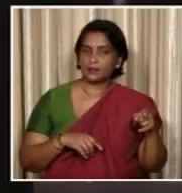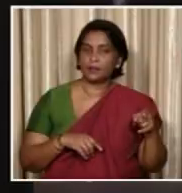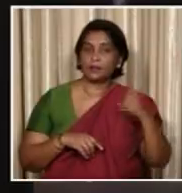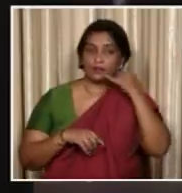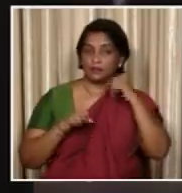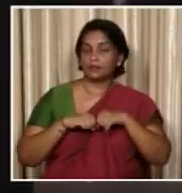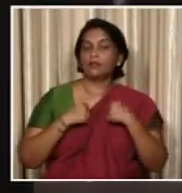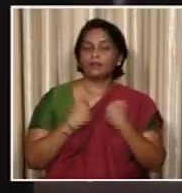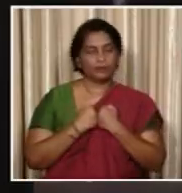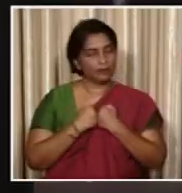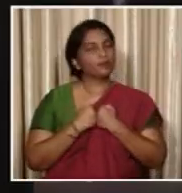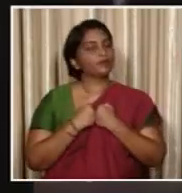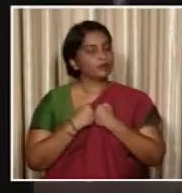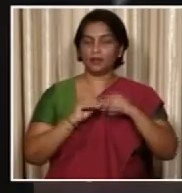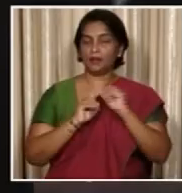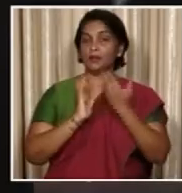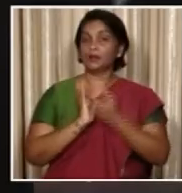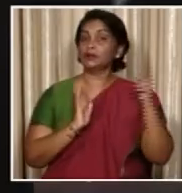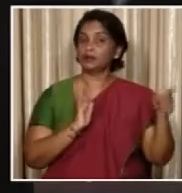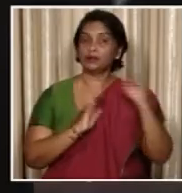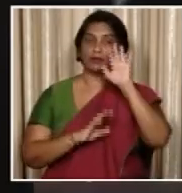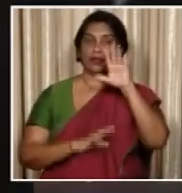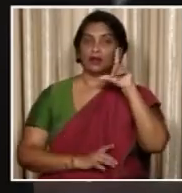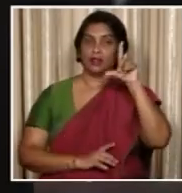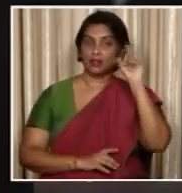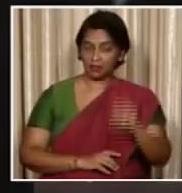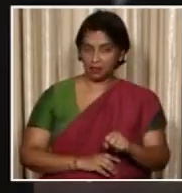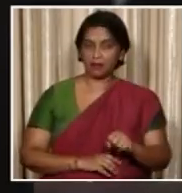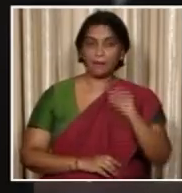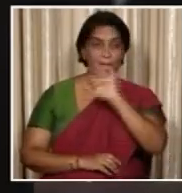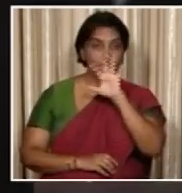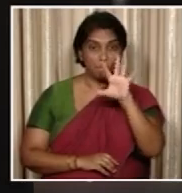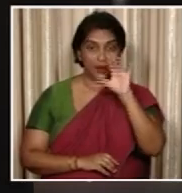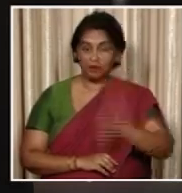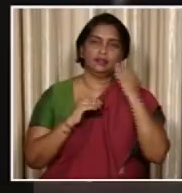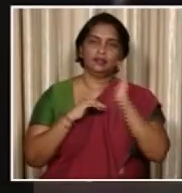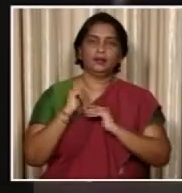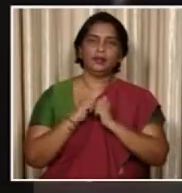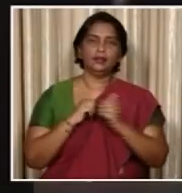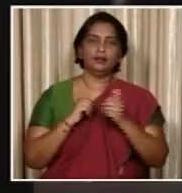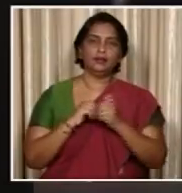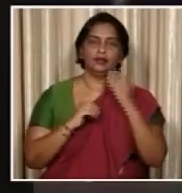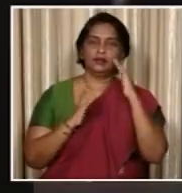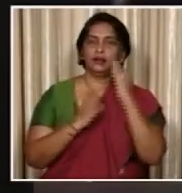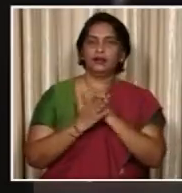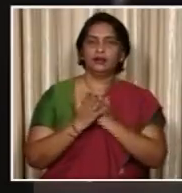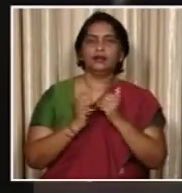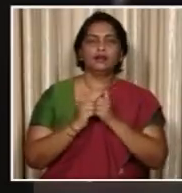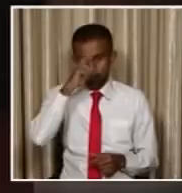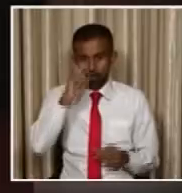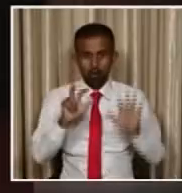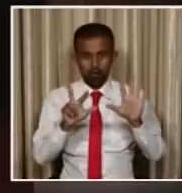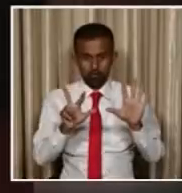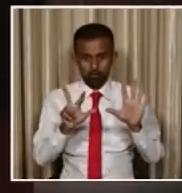දැක්කා සමගි ජන බලවේගයේ 57,000 කරනවලු 55,000 57,000 කරනවලු. මොකක්ද ඒ කියන්නේ? අපි ආව තව 2,000ක්